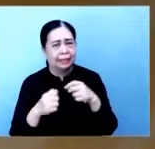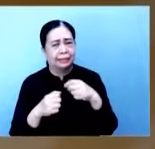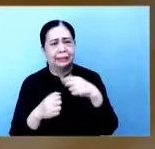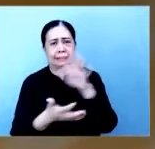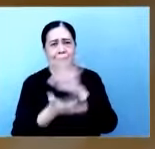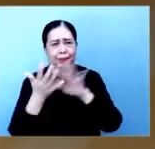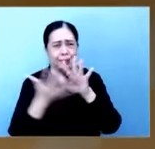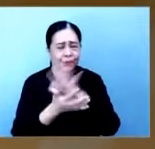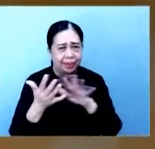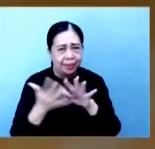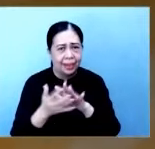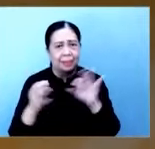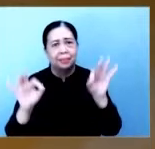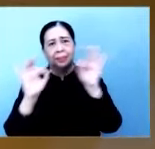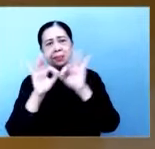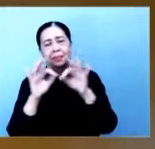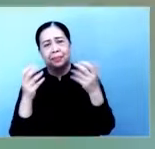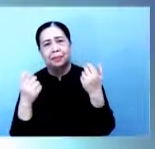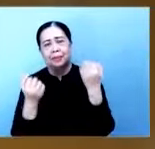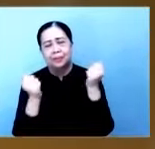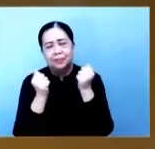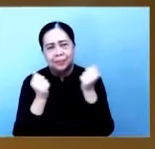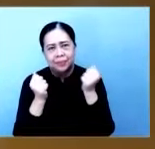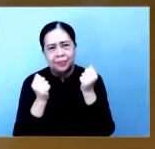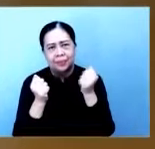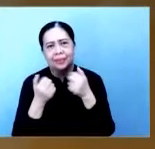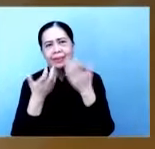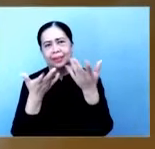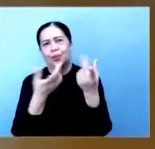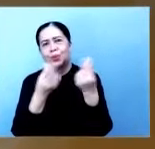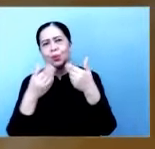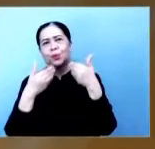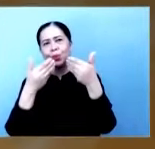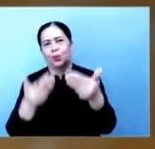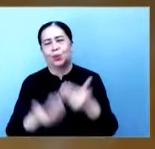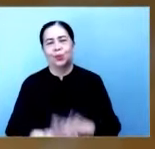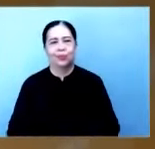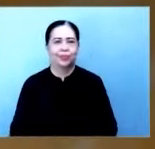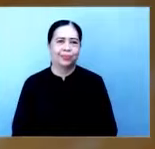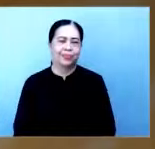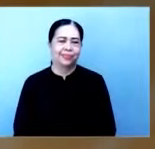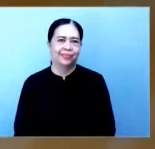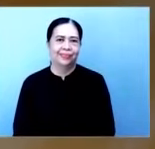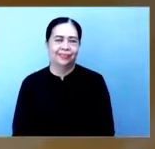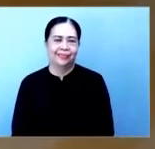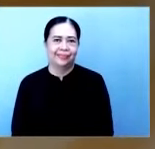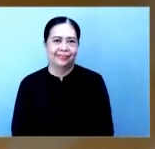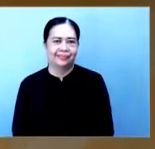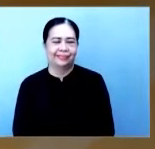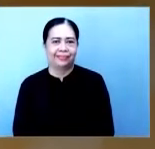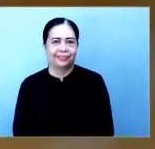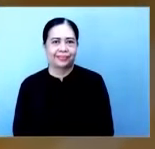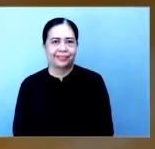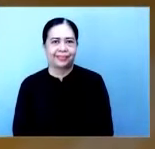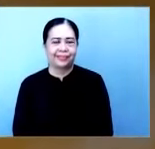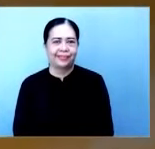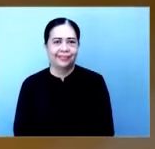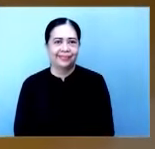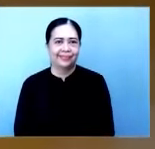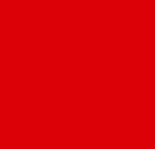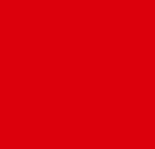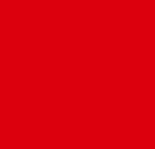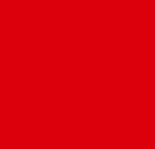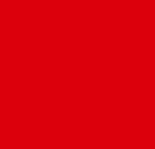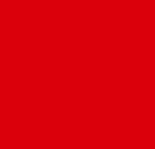basta mapreskuhan, igaw nyo na yan. Nagbabalita mula sa frontline, Mon Gualvez, News